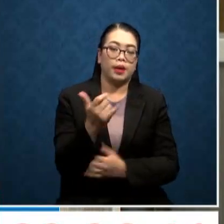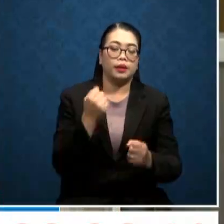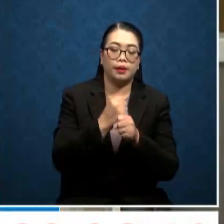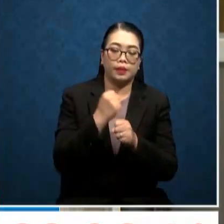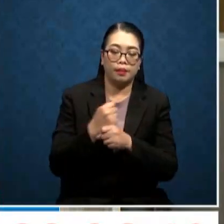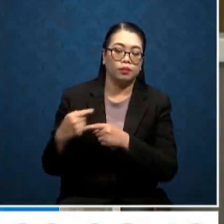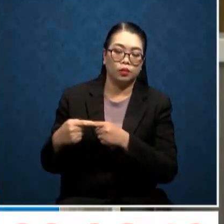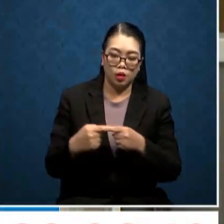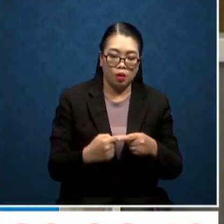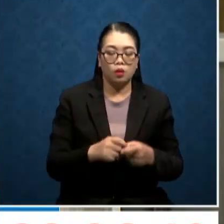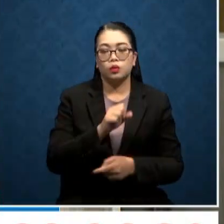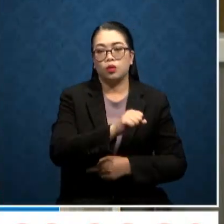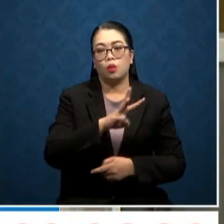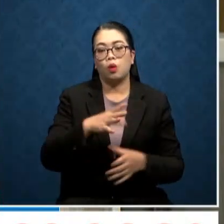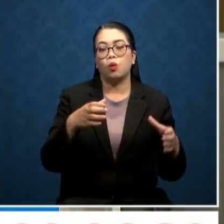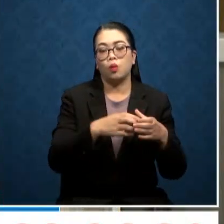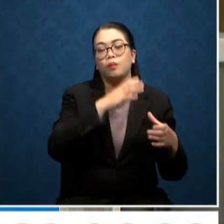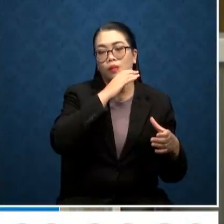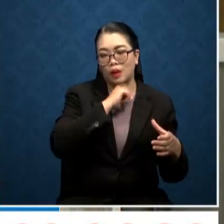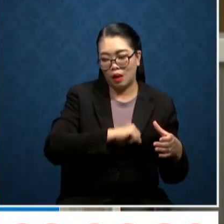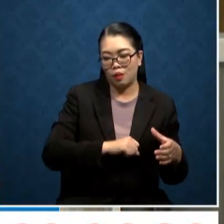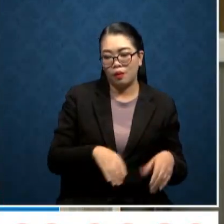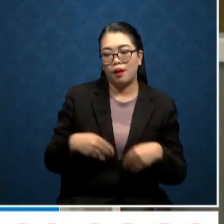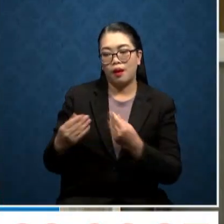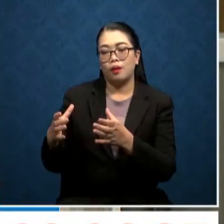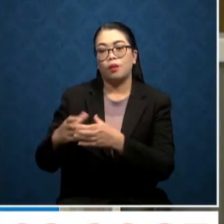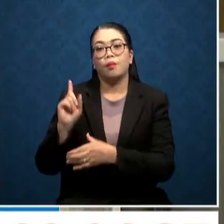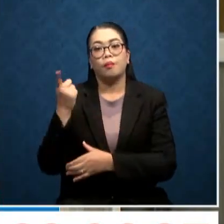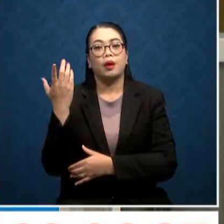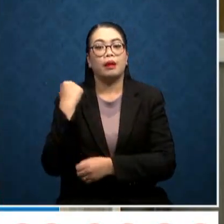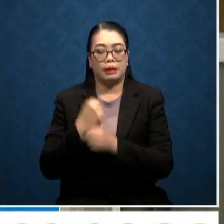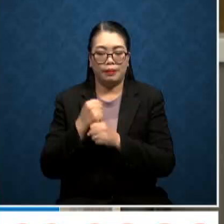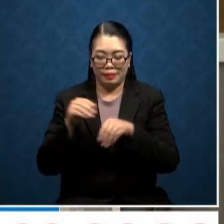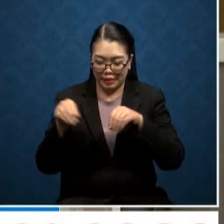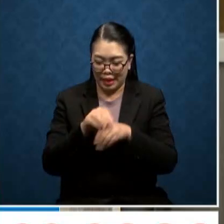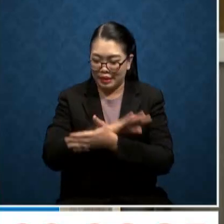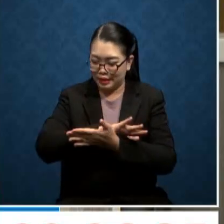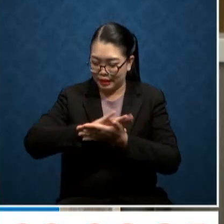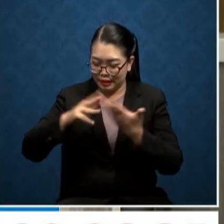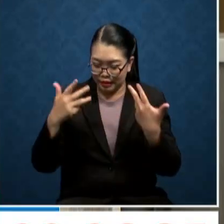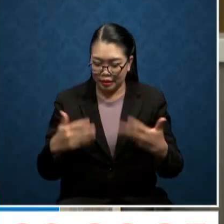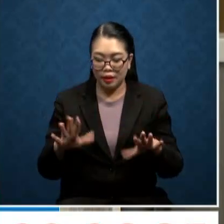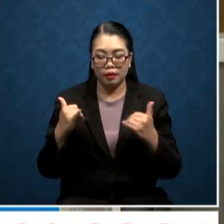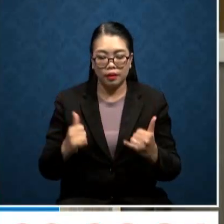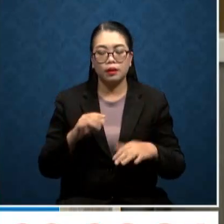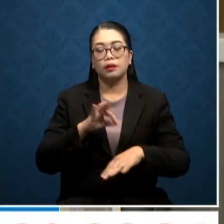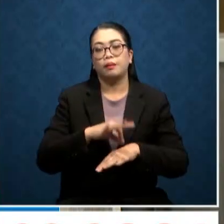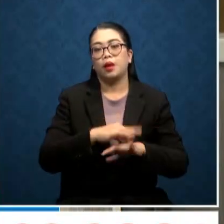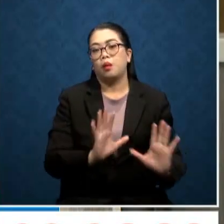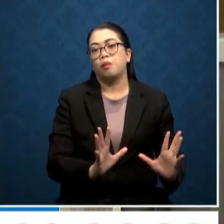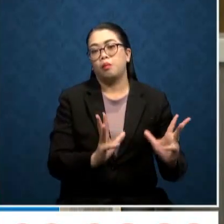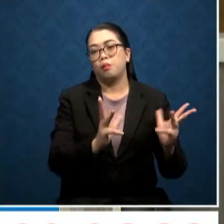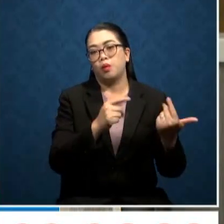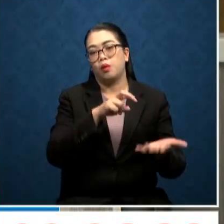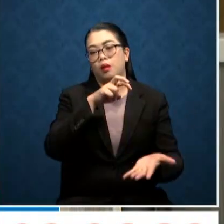ากวุฒิสภาในชุดที่แล้วซึ่งได้ทำมาเกือบแล้วเสร็จแต่เมื่อหมดหน้าที่จากการซึ่ง